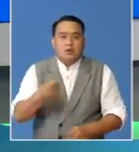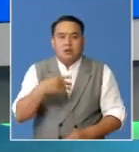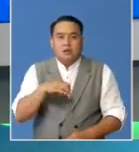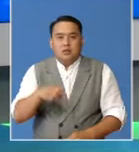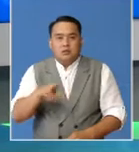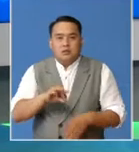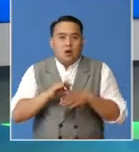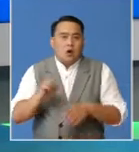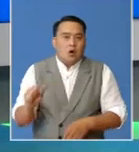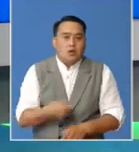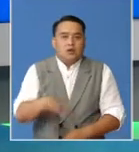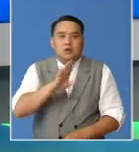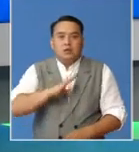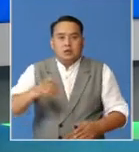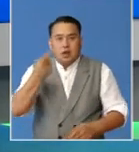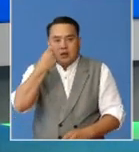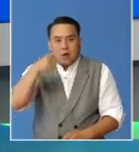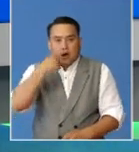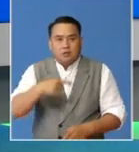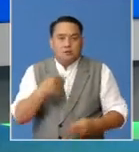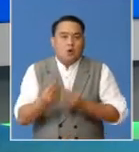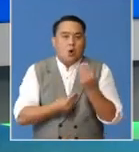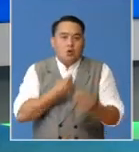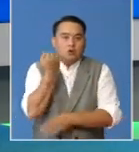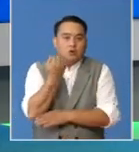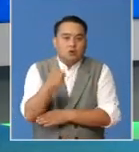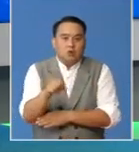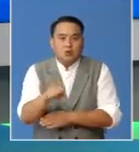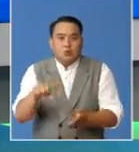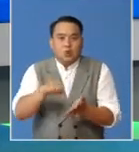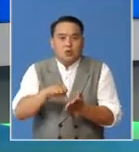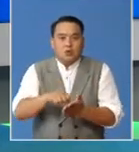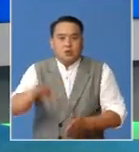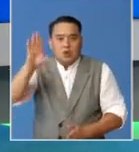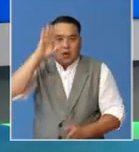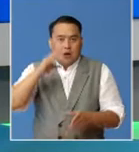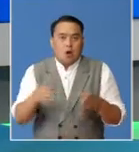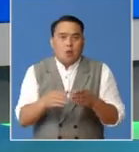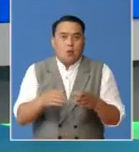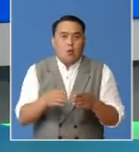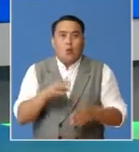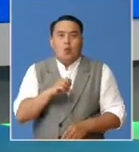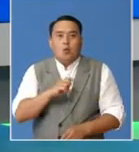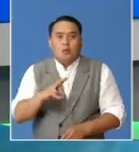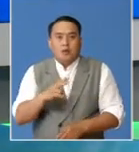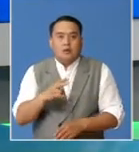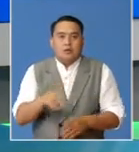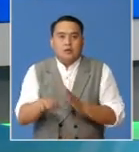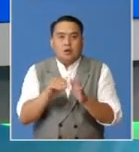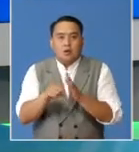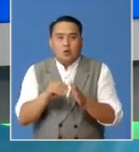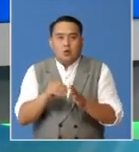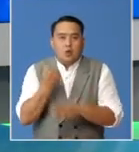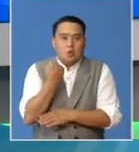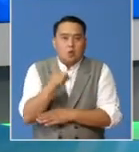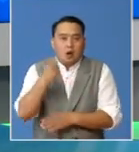өтеді. Хоккейші қыздар Таиландта болған лицензиялық турнирде жеңіске жетіп жолдама алған еді. Ерлер құрамасы болса, Оман еліндегі іріктеу сынында